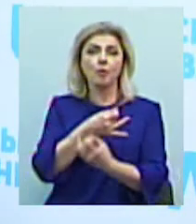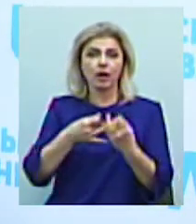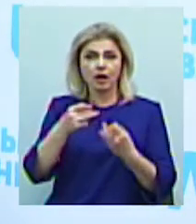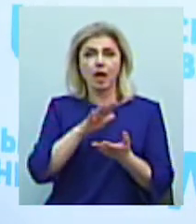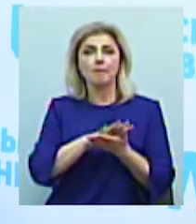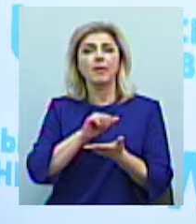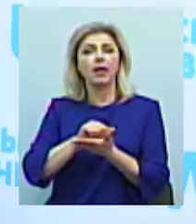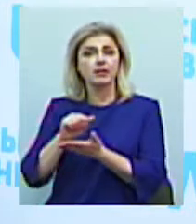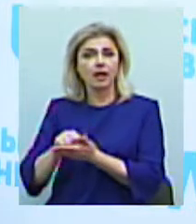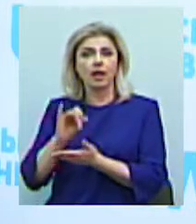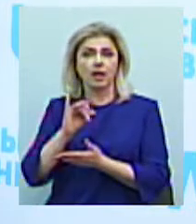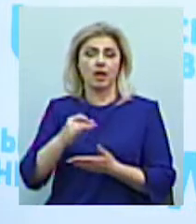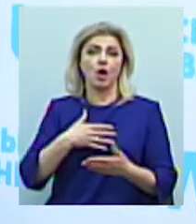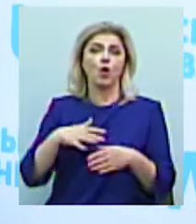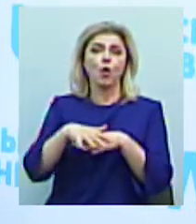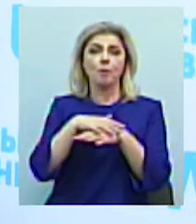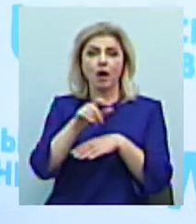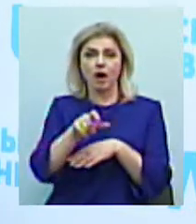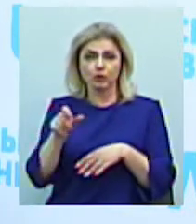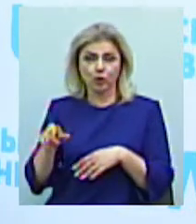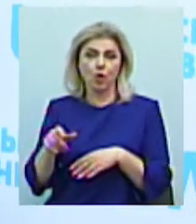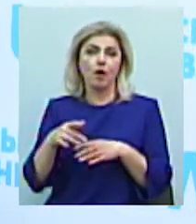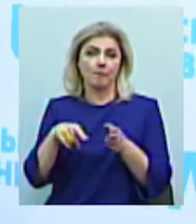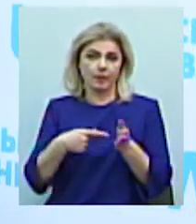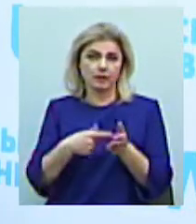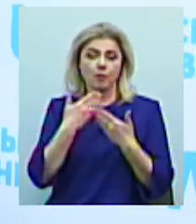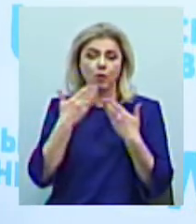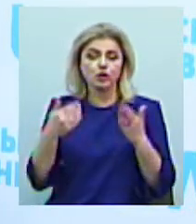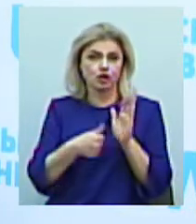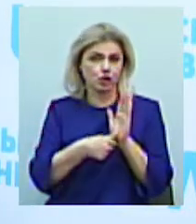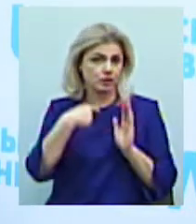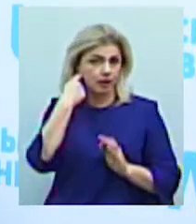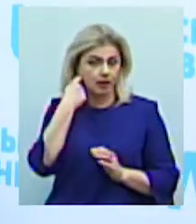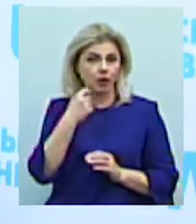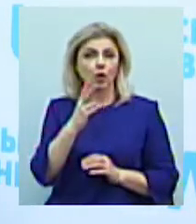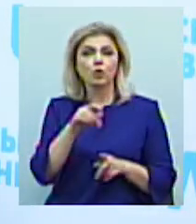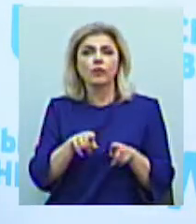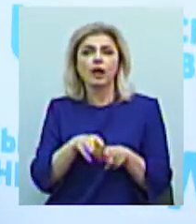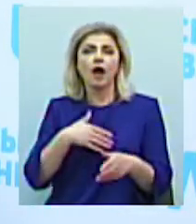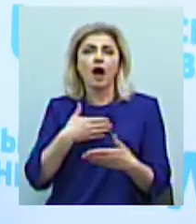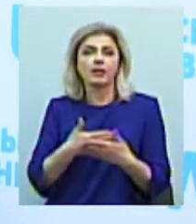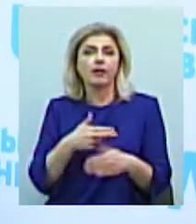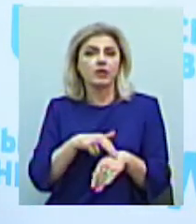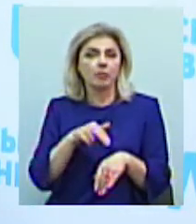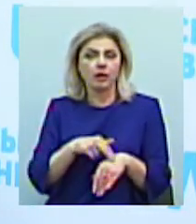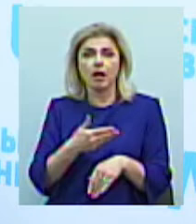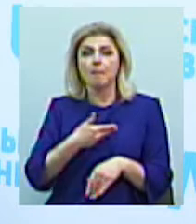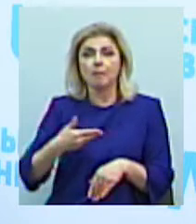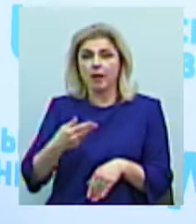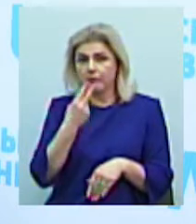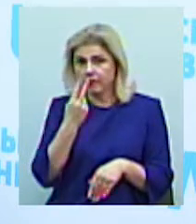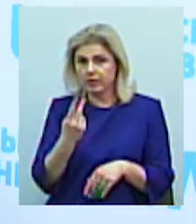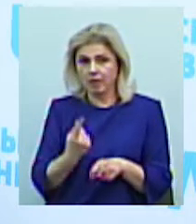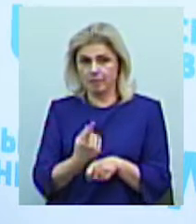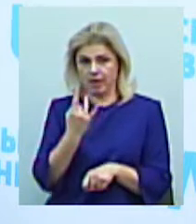і громадою міста останні 6 років. Але такі активні дії правоохоронців ми бачимо